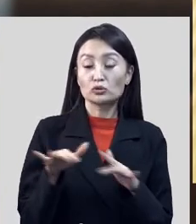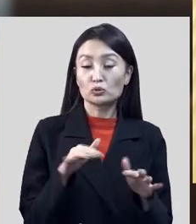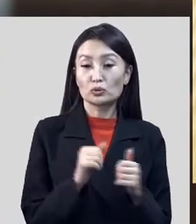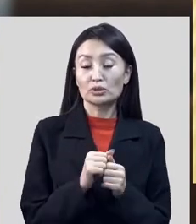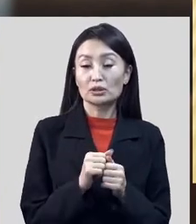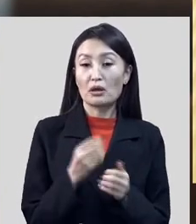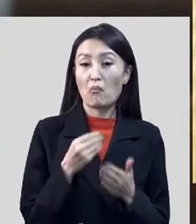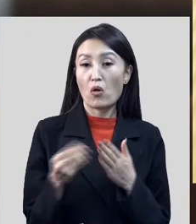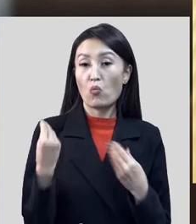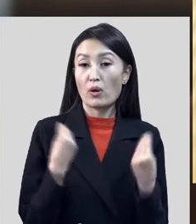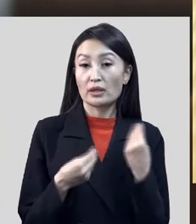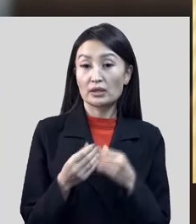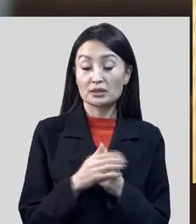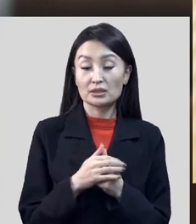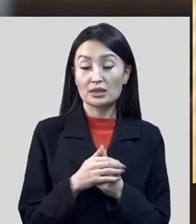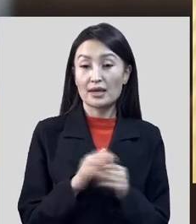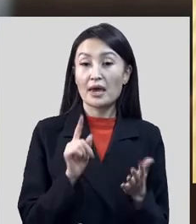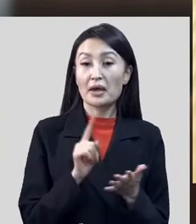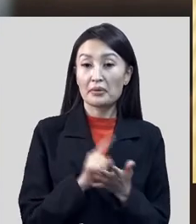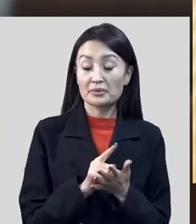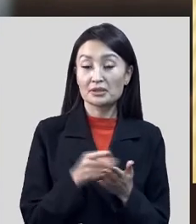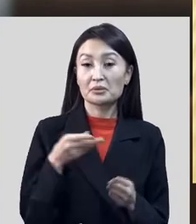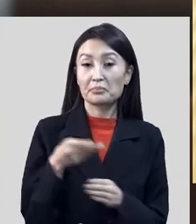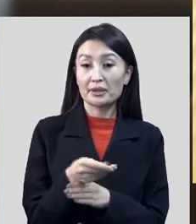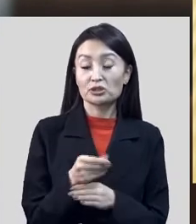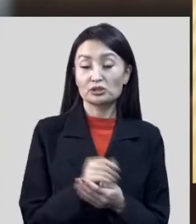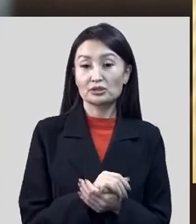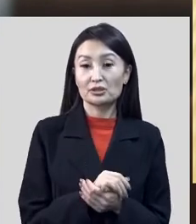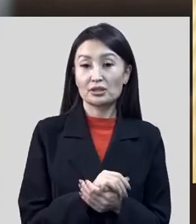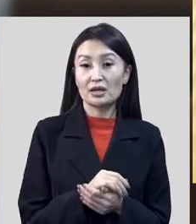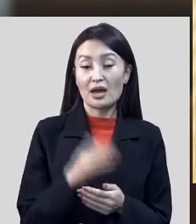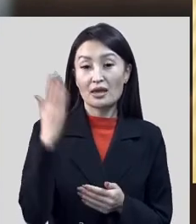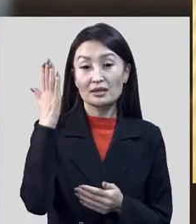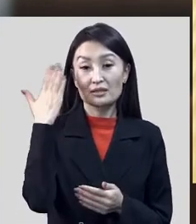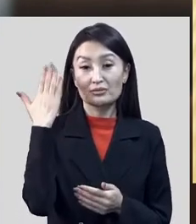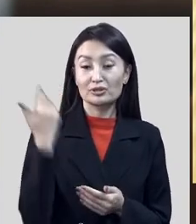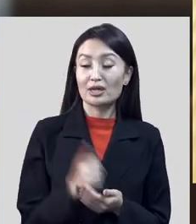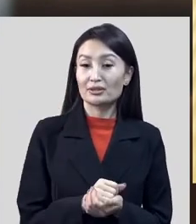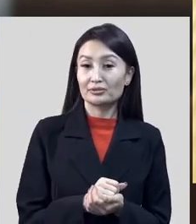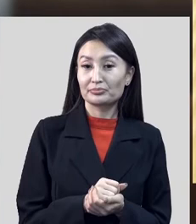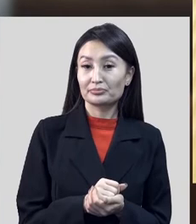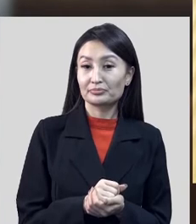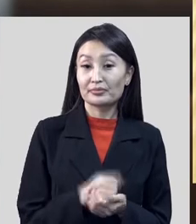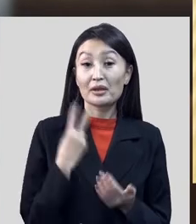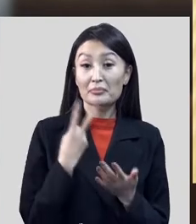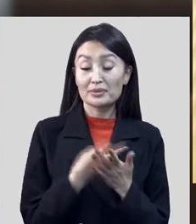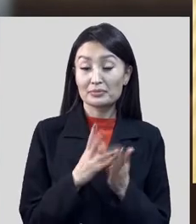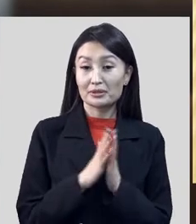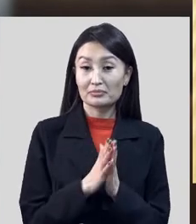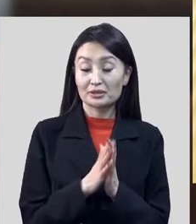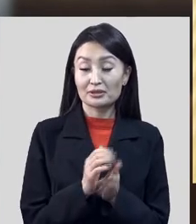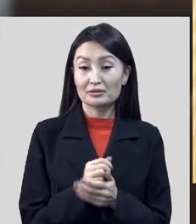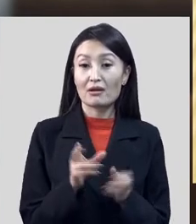покупка одежды обязательные платежи развлечения посмотрите пожалуйста